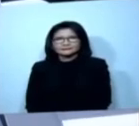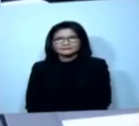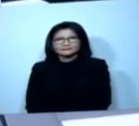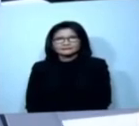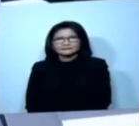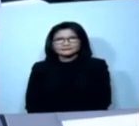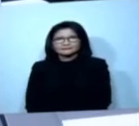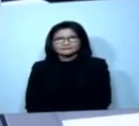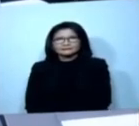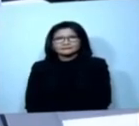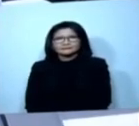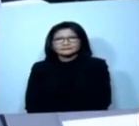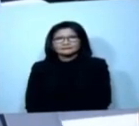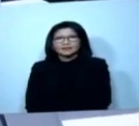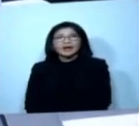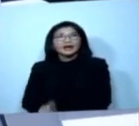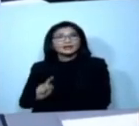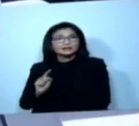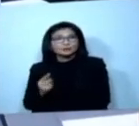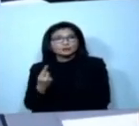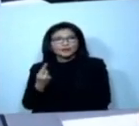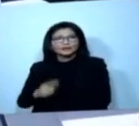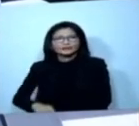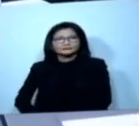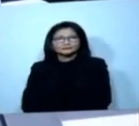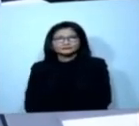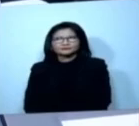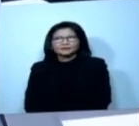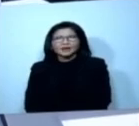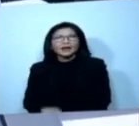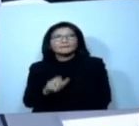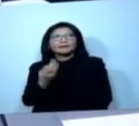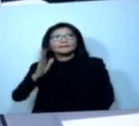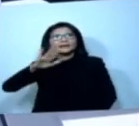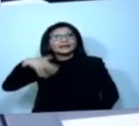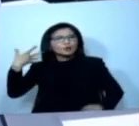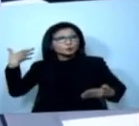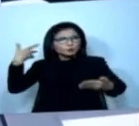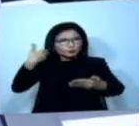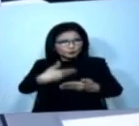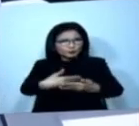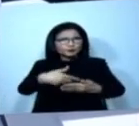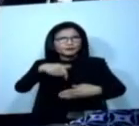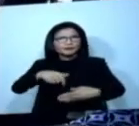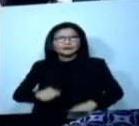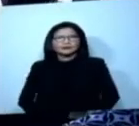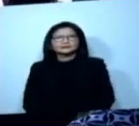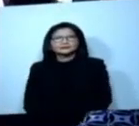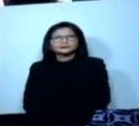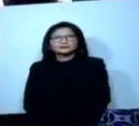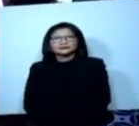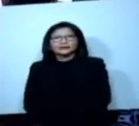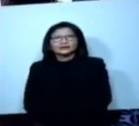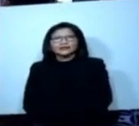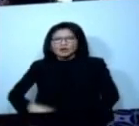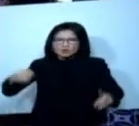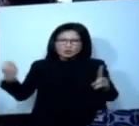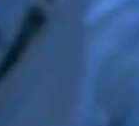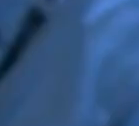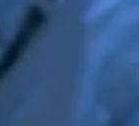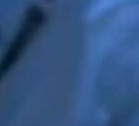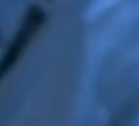sekali. Angkanya tak jauh banget dari capaian polling resmi yang diadakan KPU dalam Pilpres 2014 dan